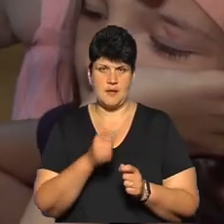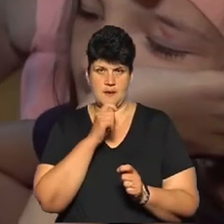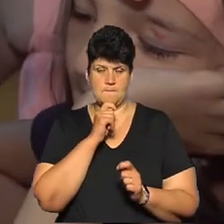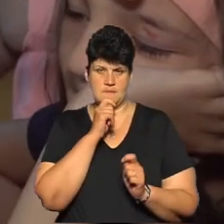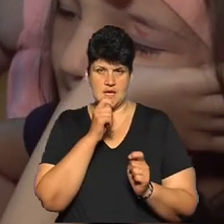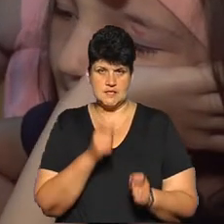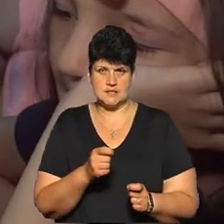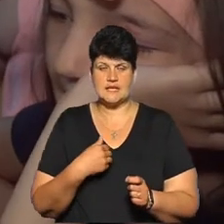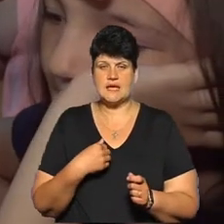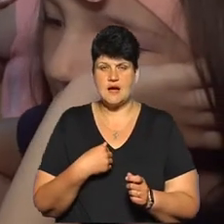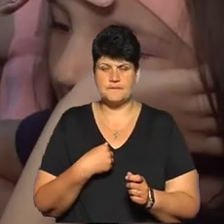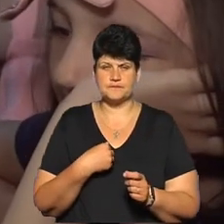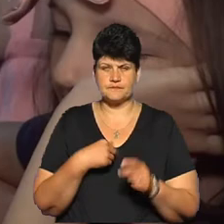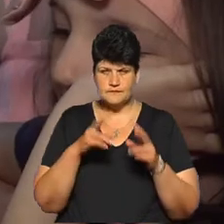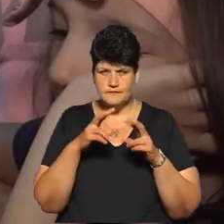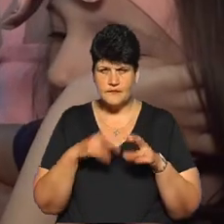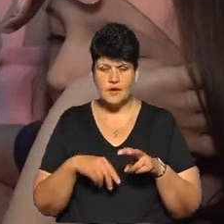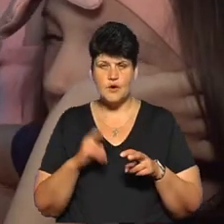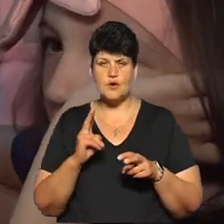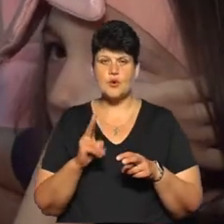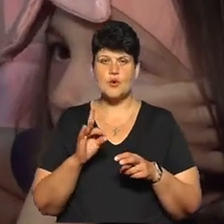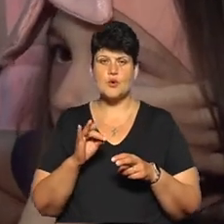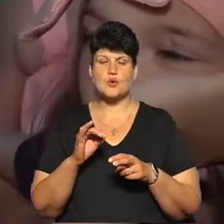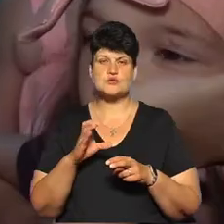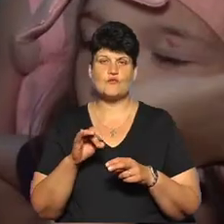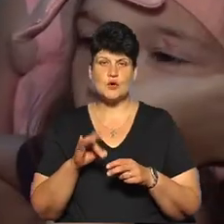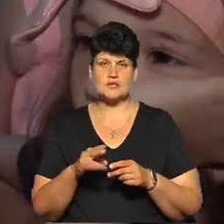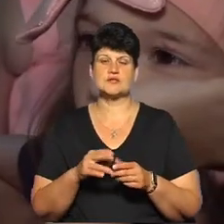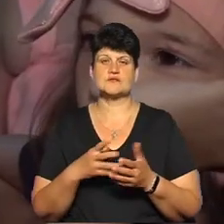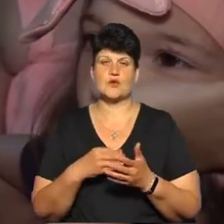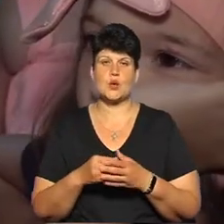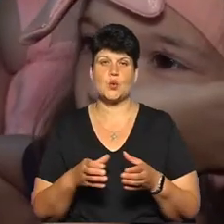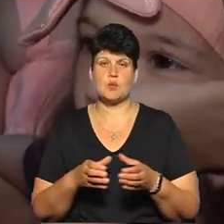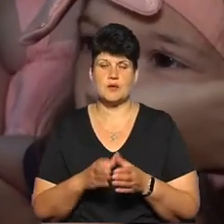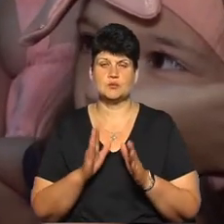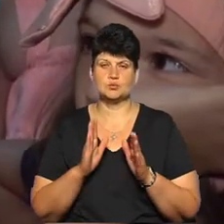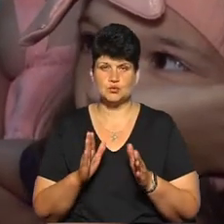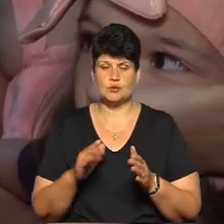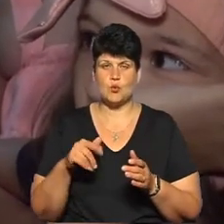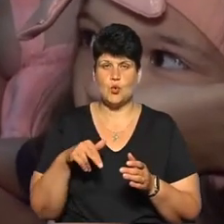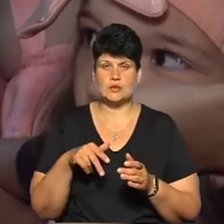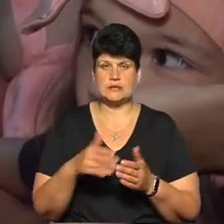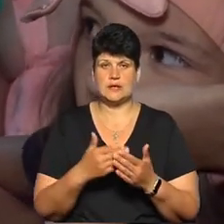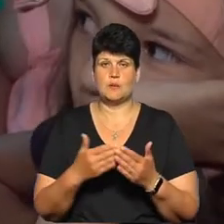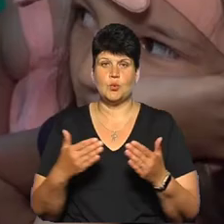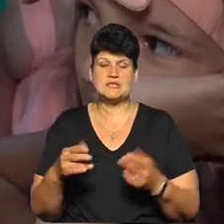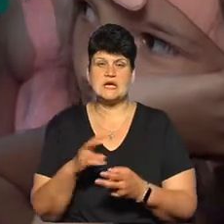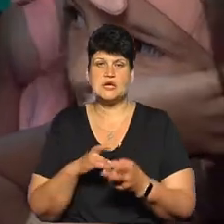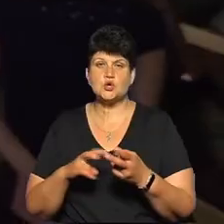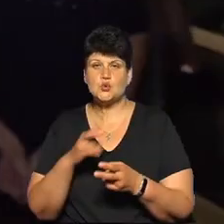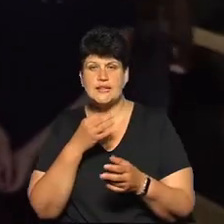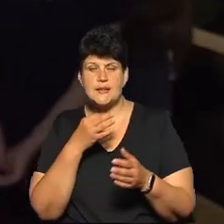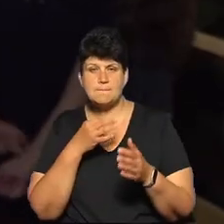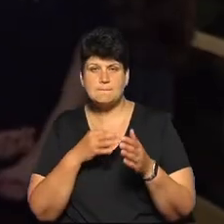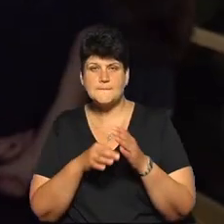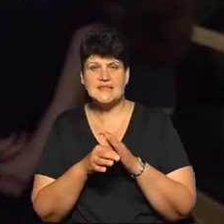розгадую кросворд своєю командою. Будемо ходити по музеї і шукати підказки.